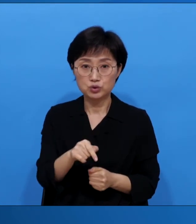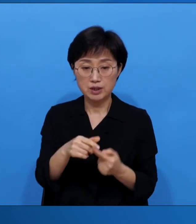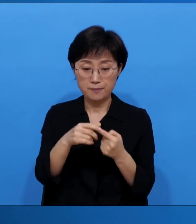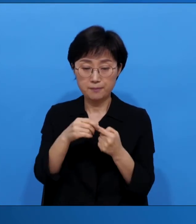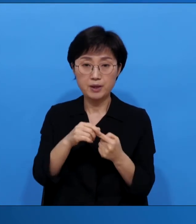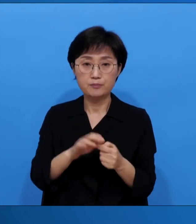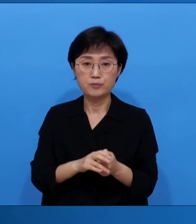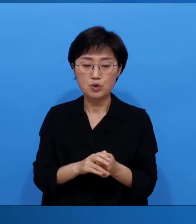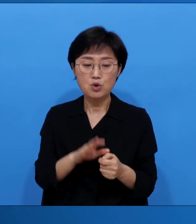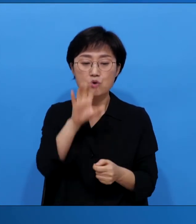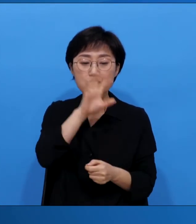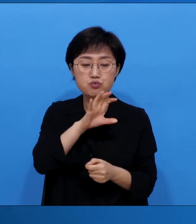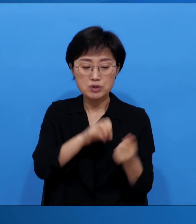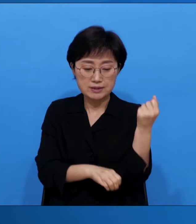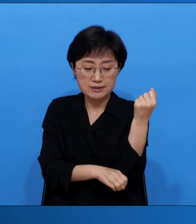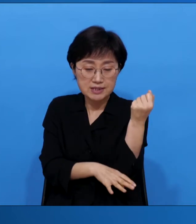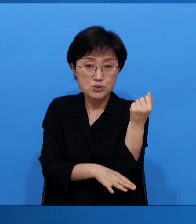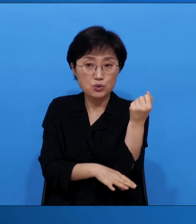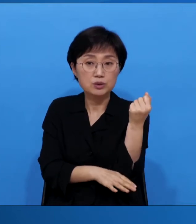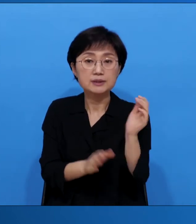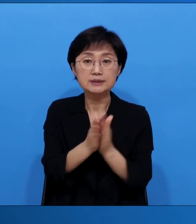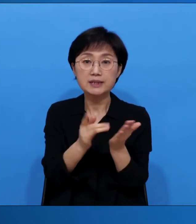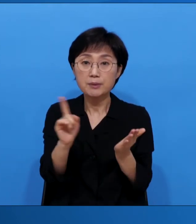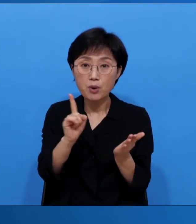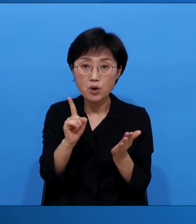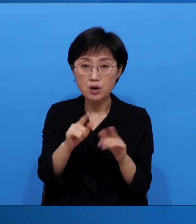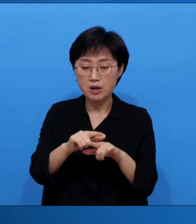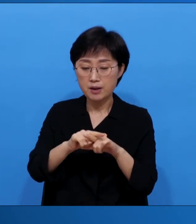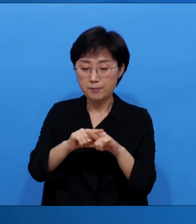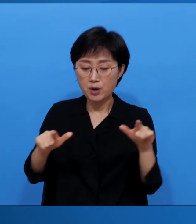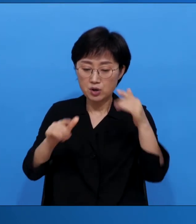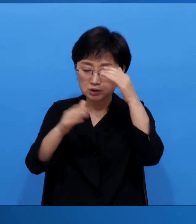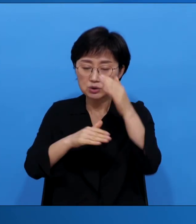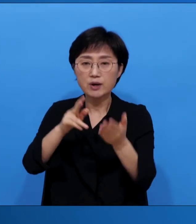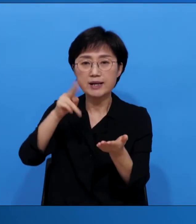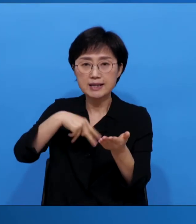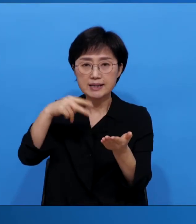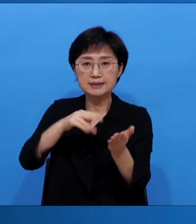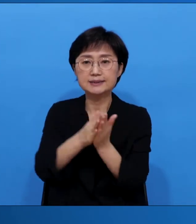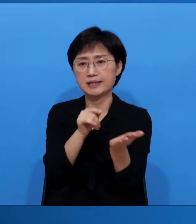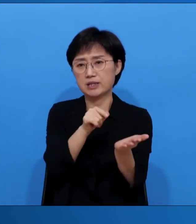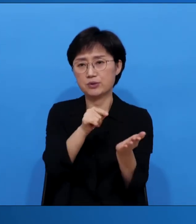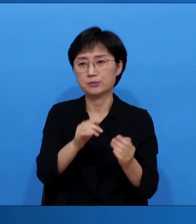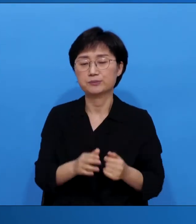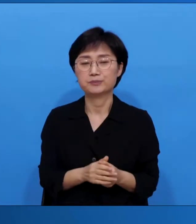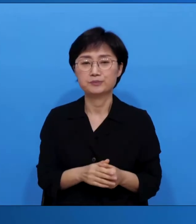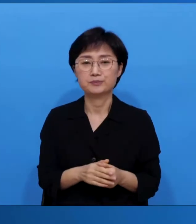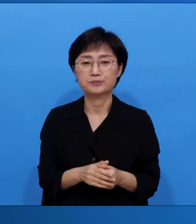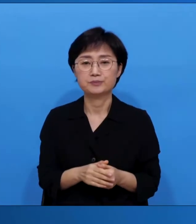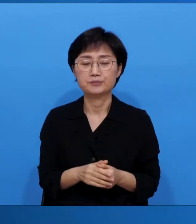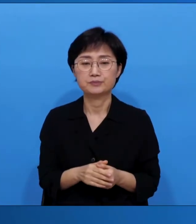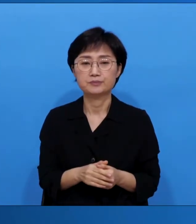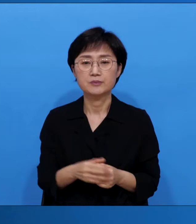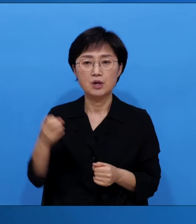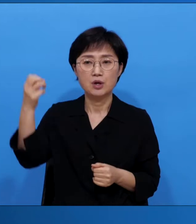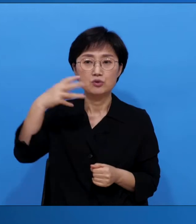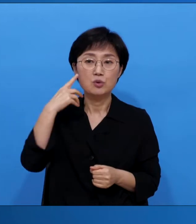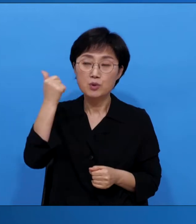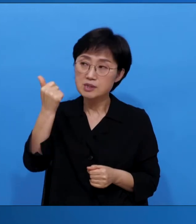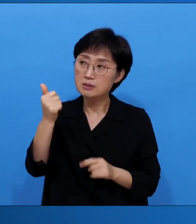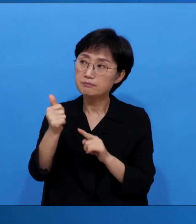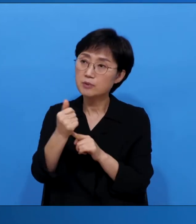훈련교재의 가장 기초가 되는 것이 바로 평신도가 읽을 전도훈련 교재입니다. 류광수 목사가